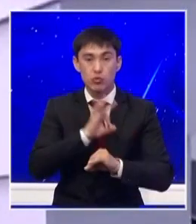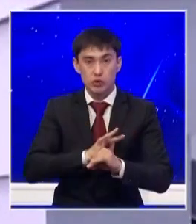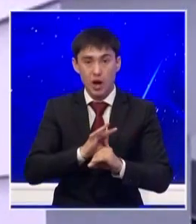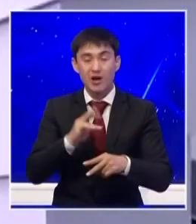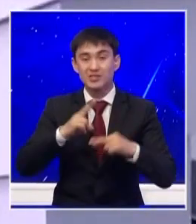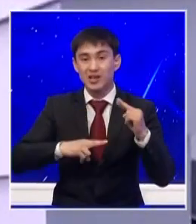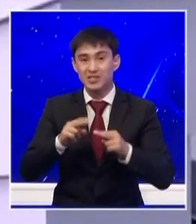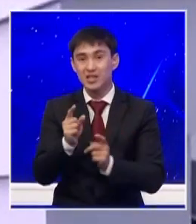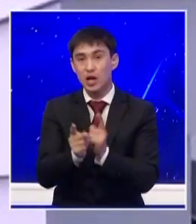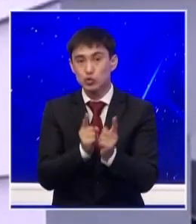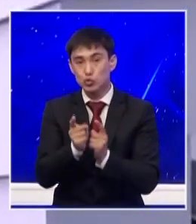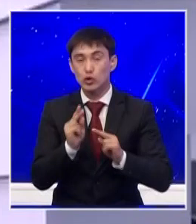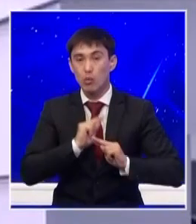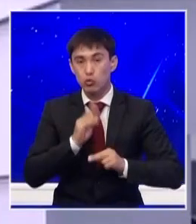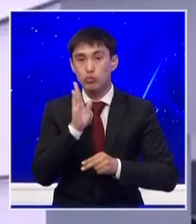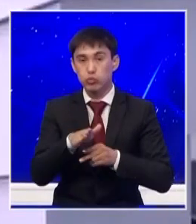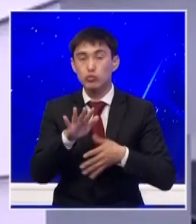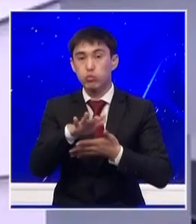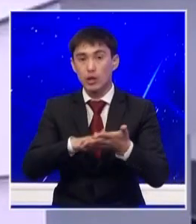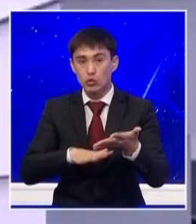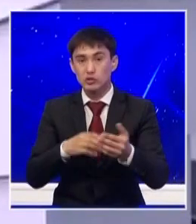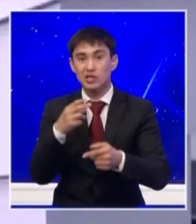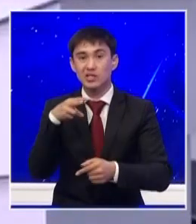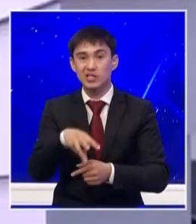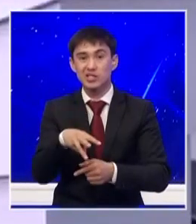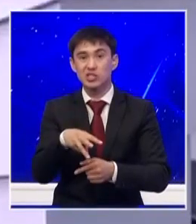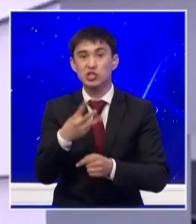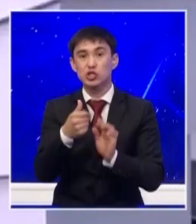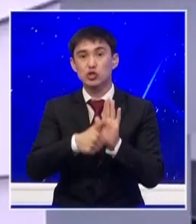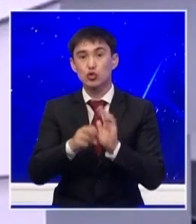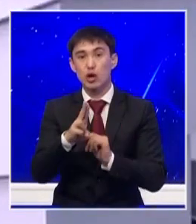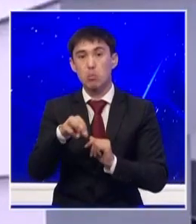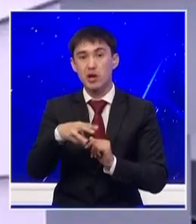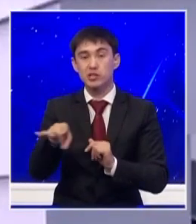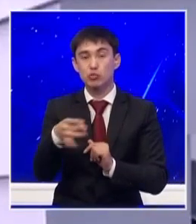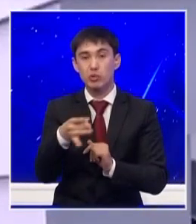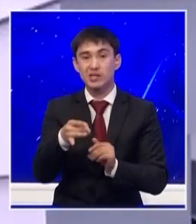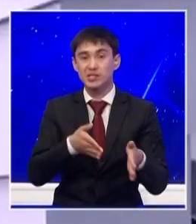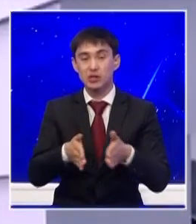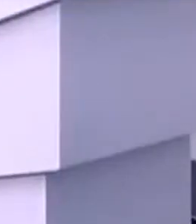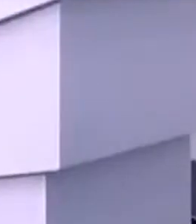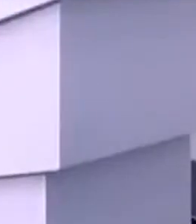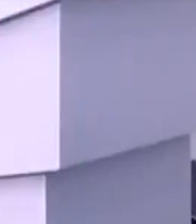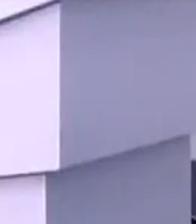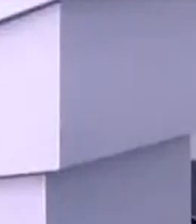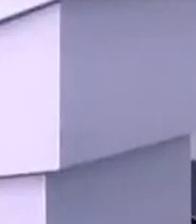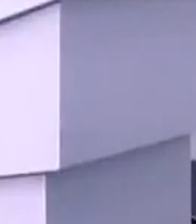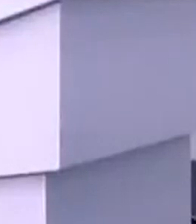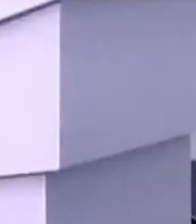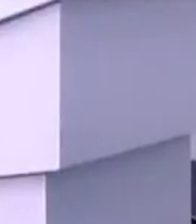а Строительная реконструкционные работы будут продолжены на 3600 км Республиканской сети